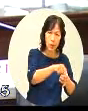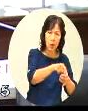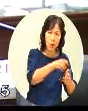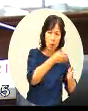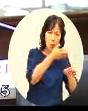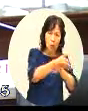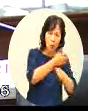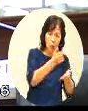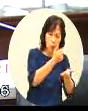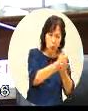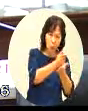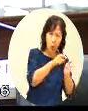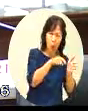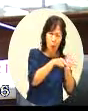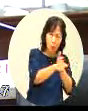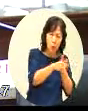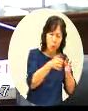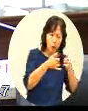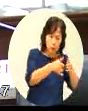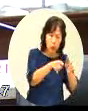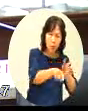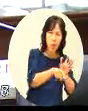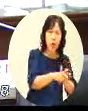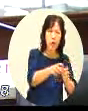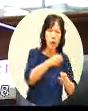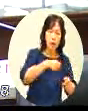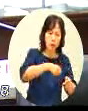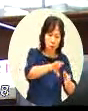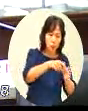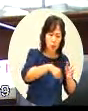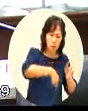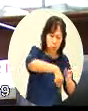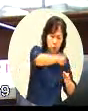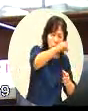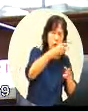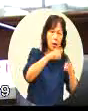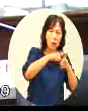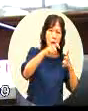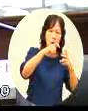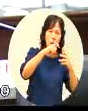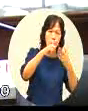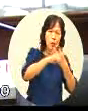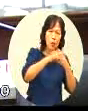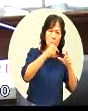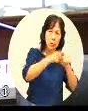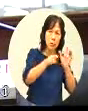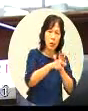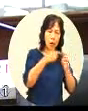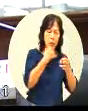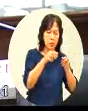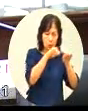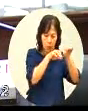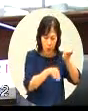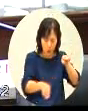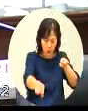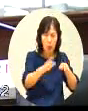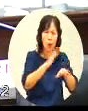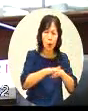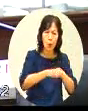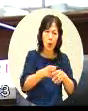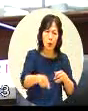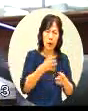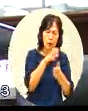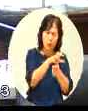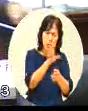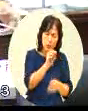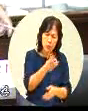没有，已经要已经要起好了，叫你去那头顶坐到去工业区，可是它还是下来高速公路下。局长，这个有没有